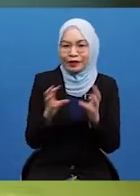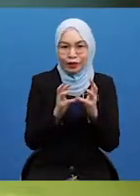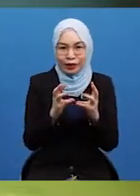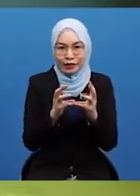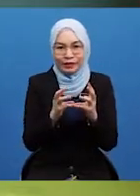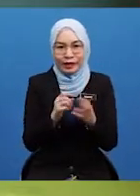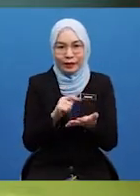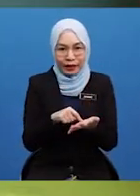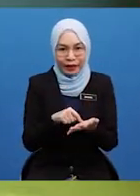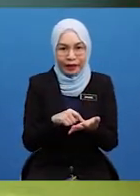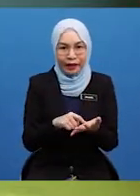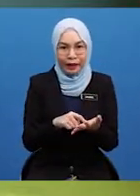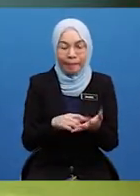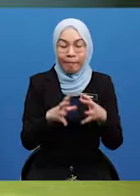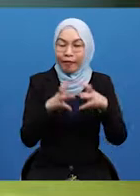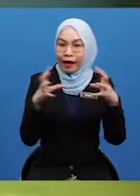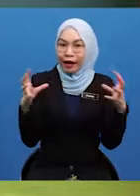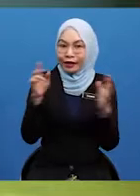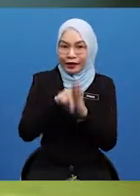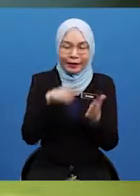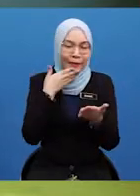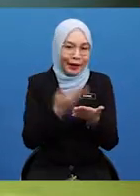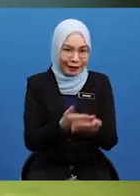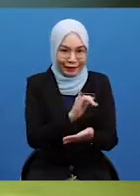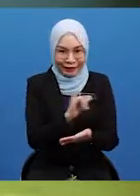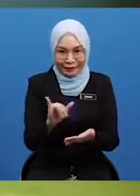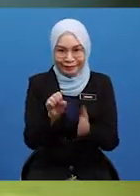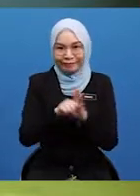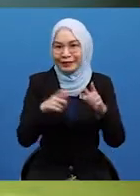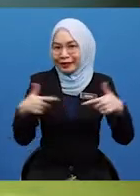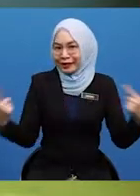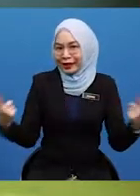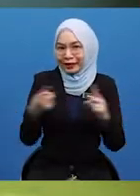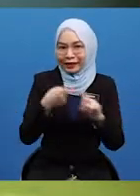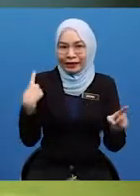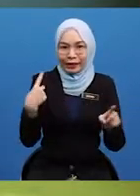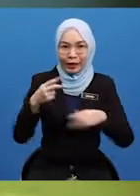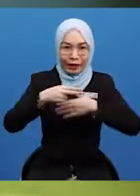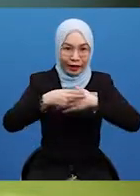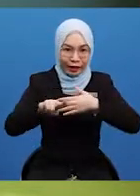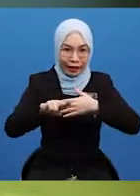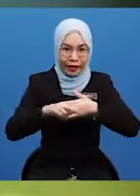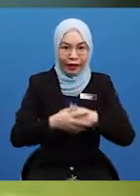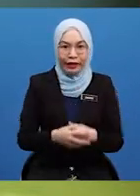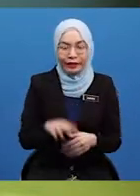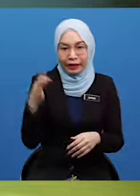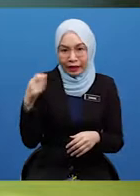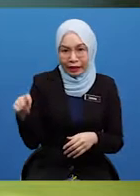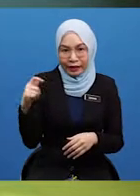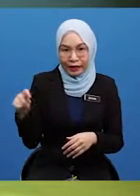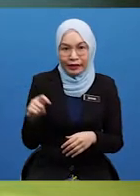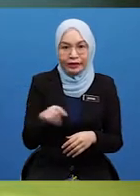Pule banyak kelebihannya selain daripada menghantar checks ianya juga